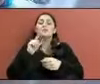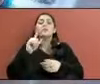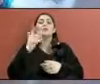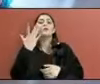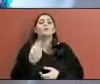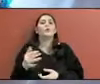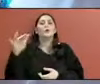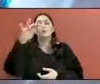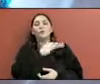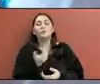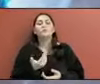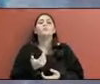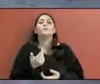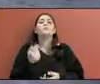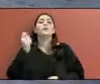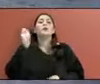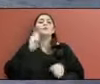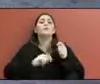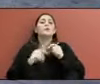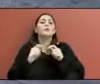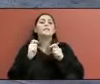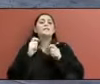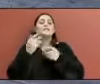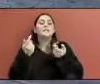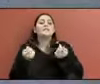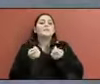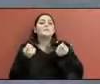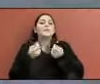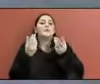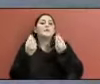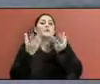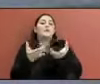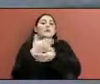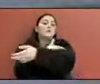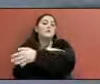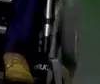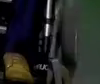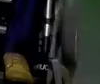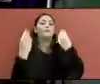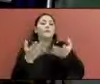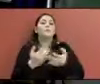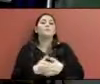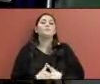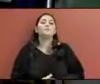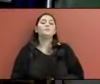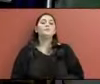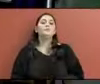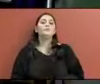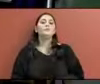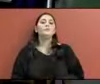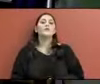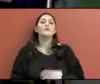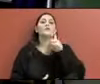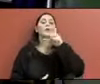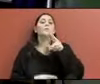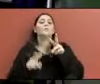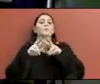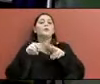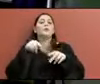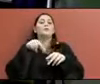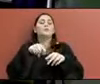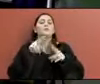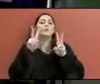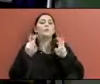tüm atölyelerimizle hizmet veriyoruz. Teşekkür ederim. Gerçekten Cemil Meriç bu konuda Allah razı